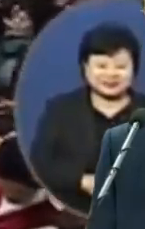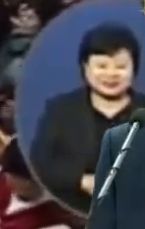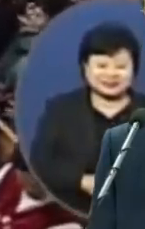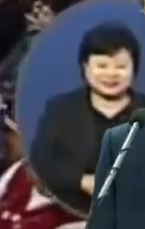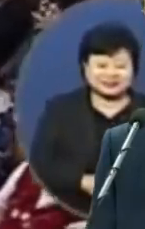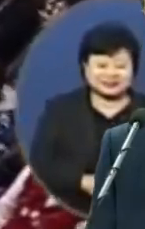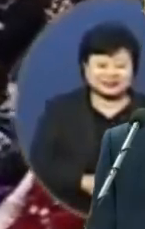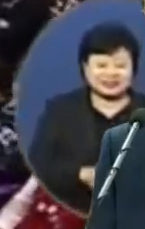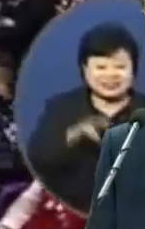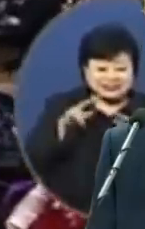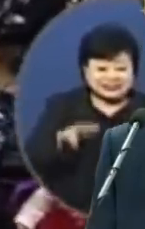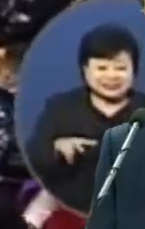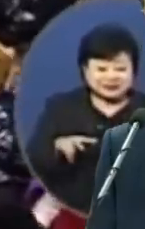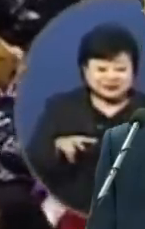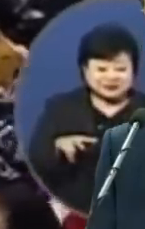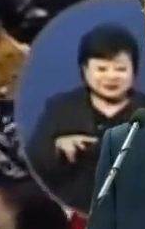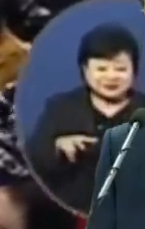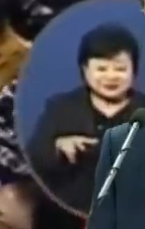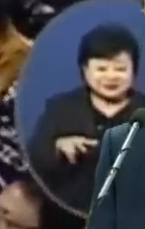지금